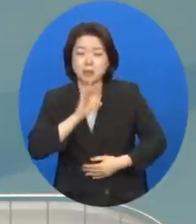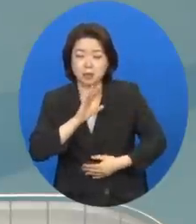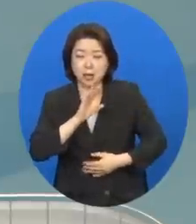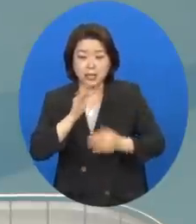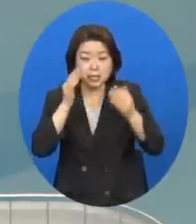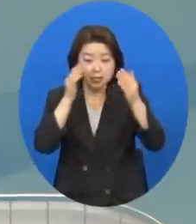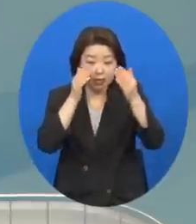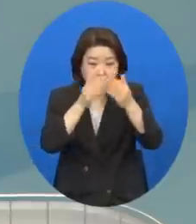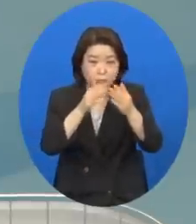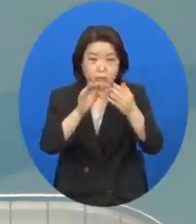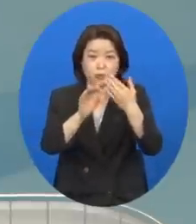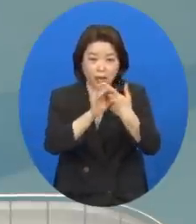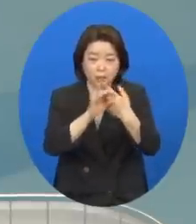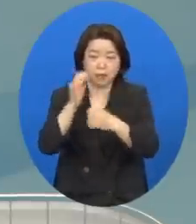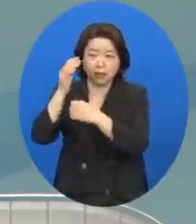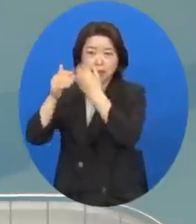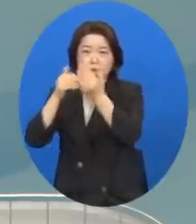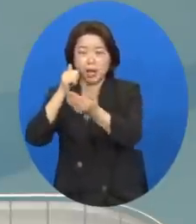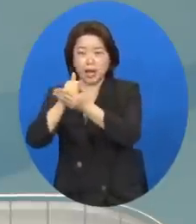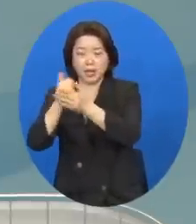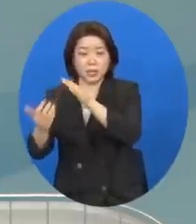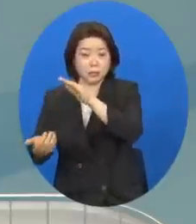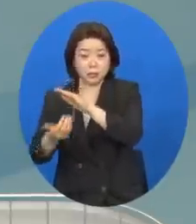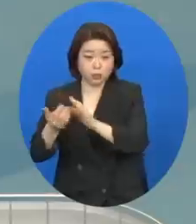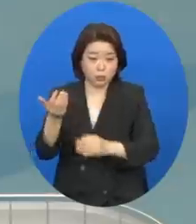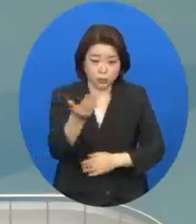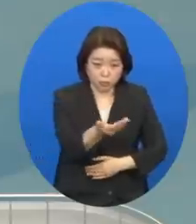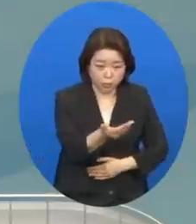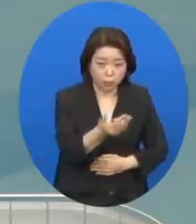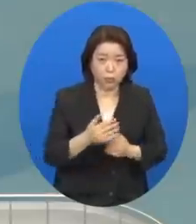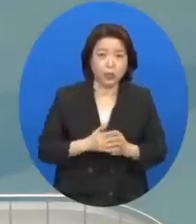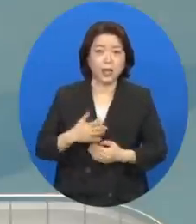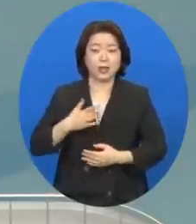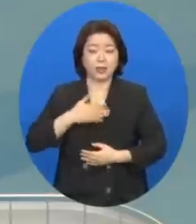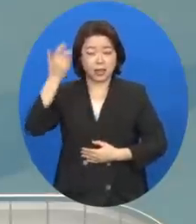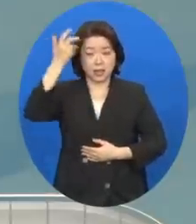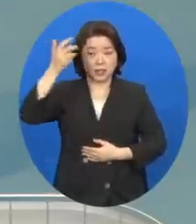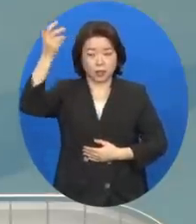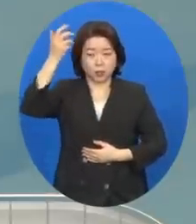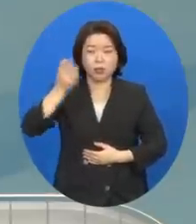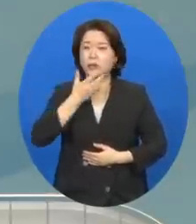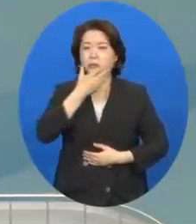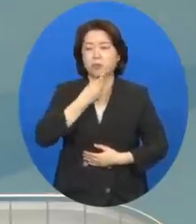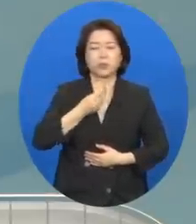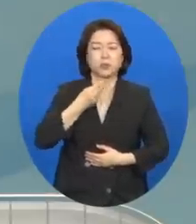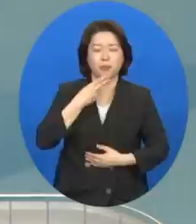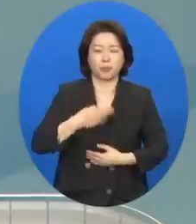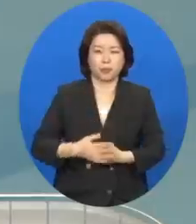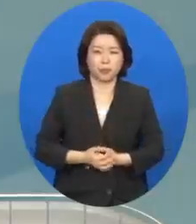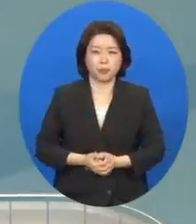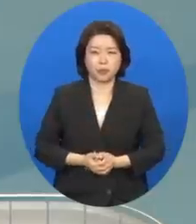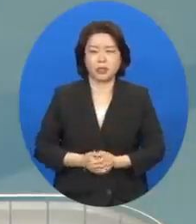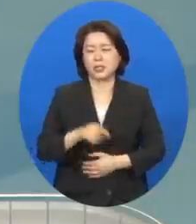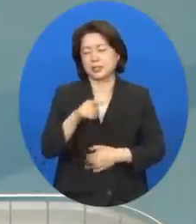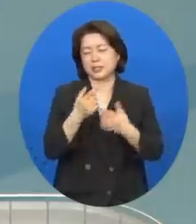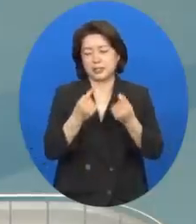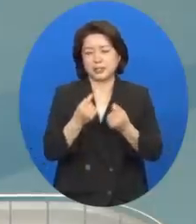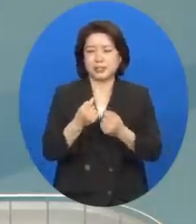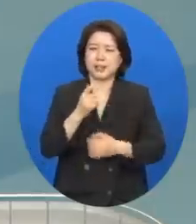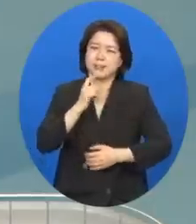맞추면 하나님이 이루어주셔도 우리 영혼에는 복이 안 돼요. 그렇게